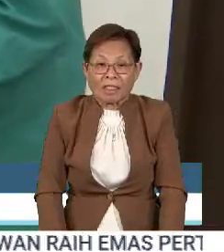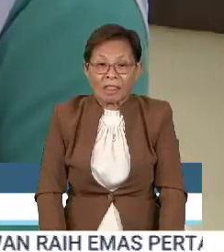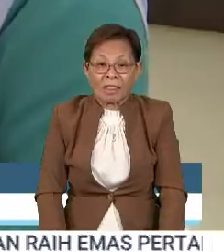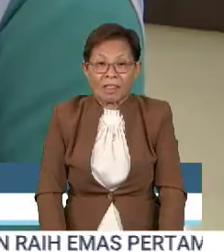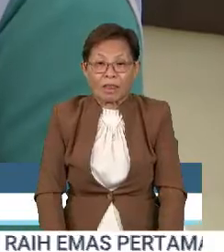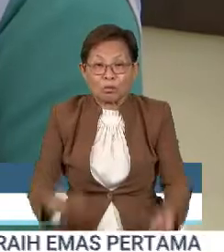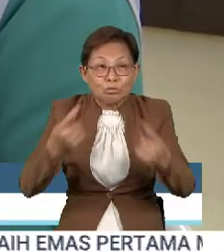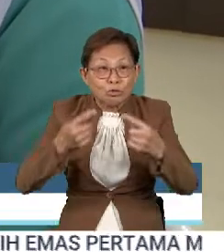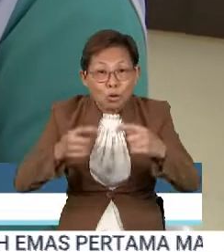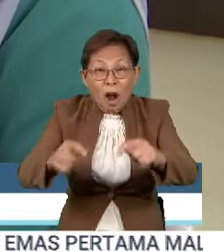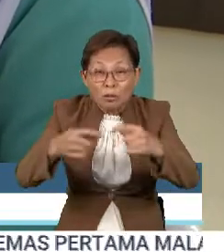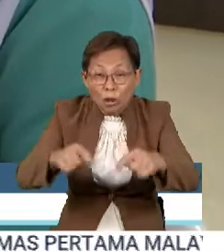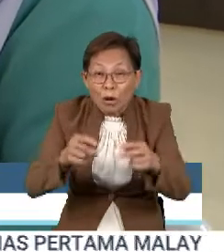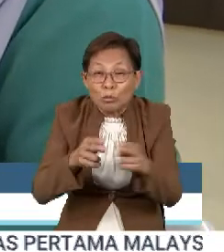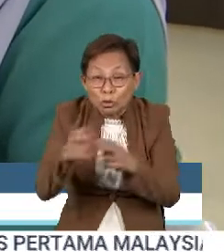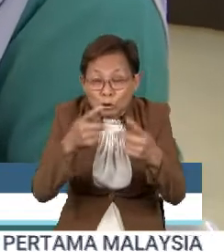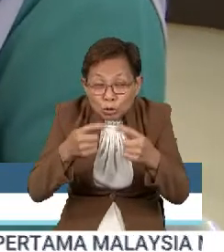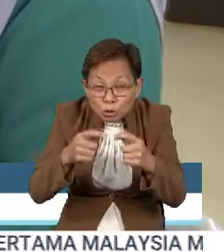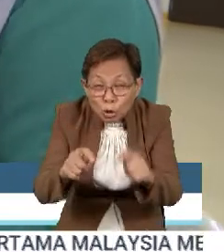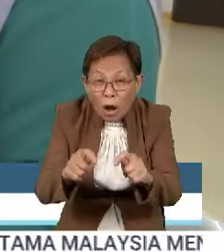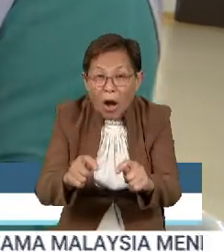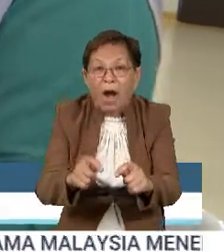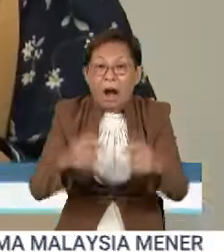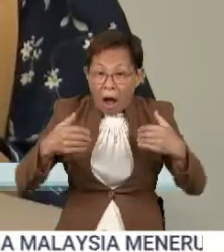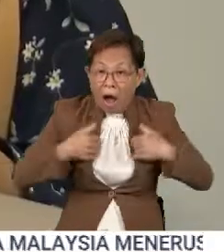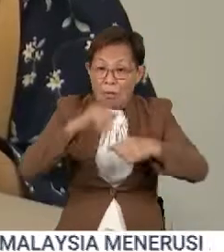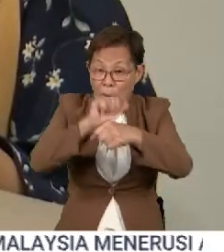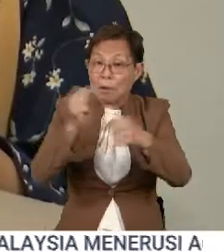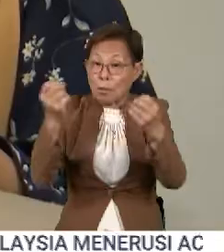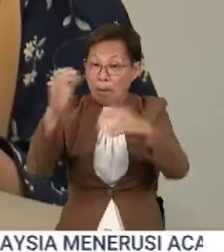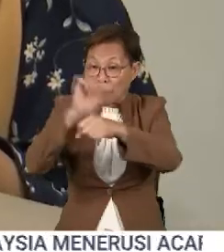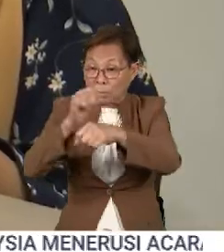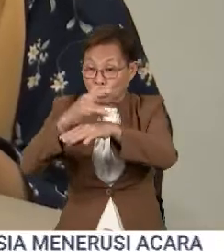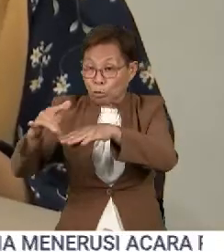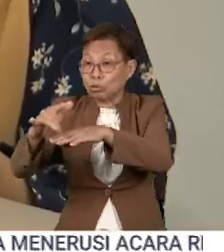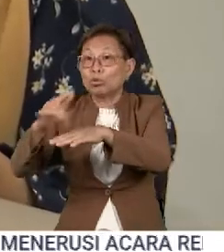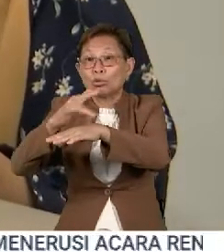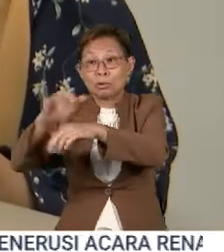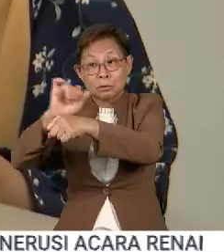Usaha ini juga turut membuka lebih banyak peluang pekerjaan kepada golongan wanita.